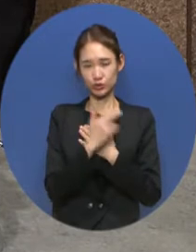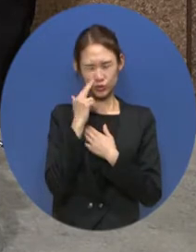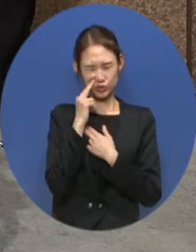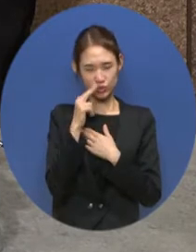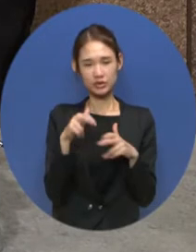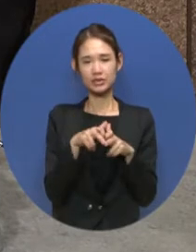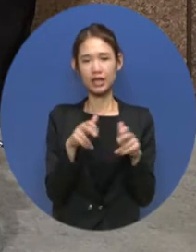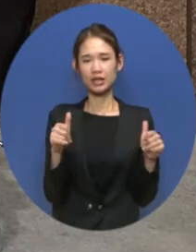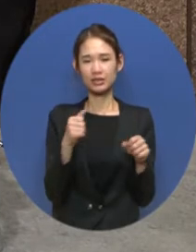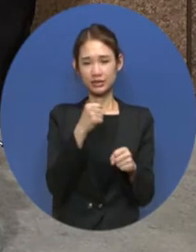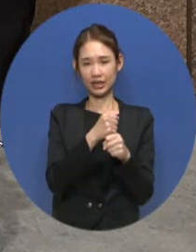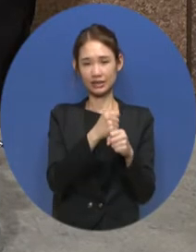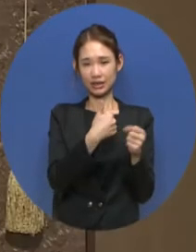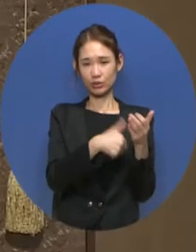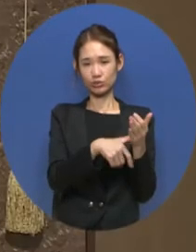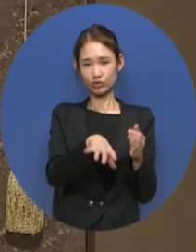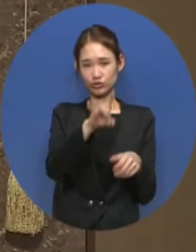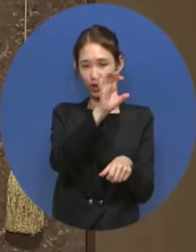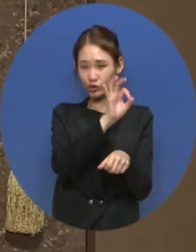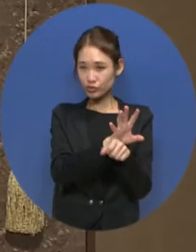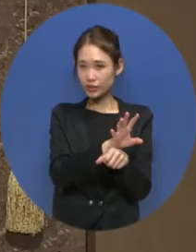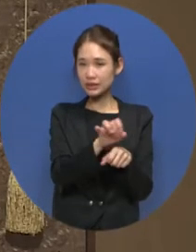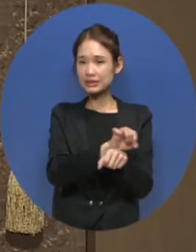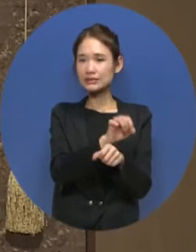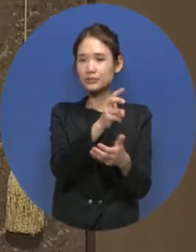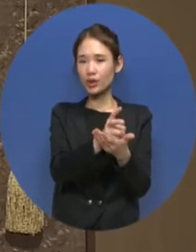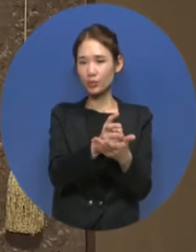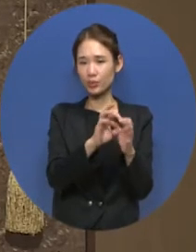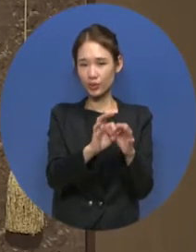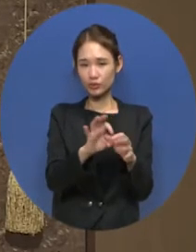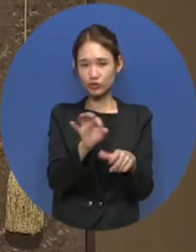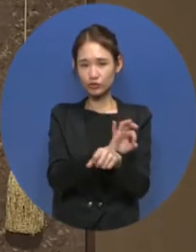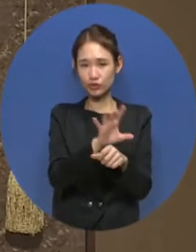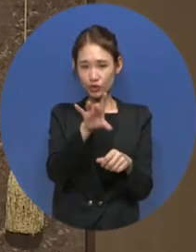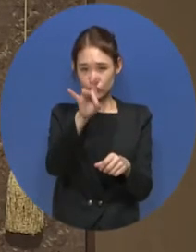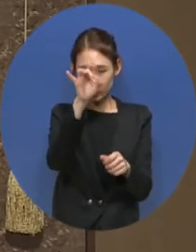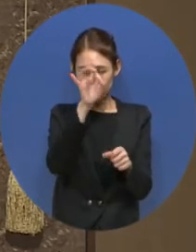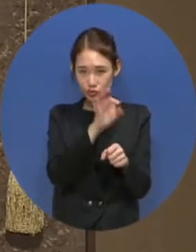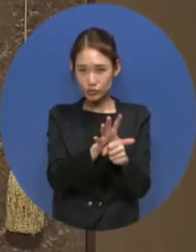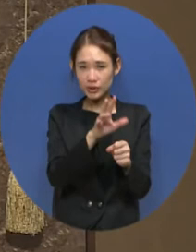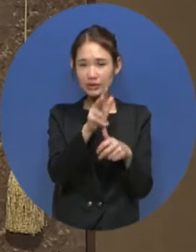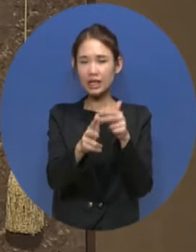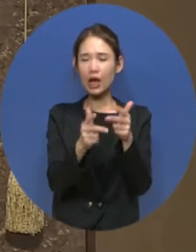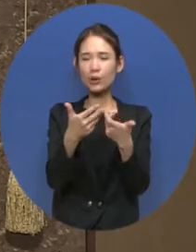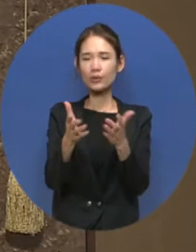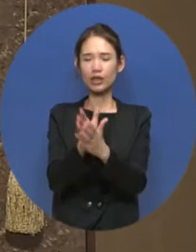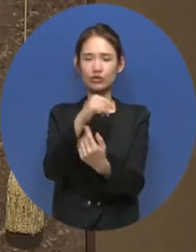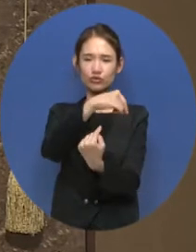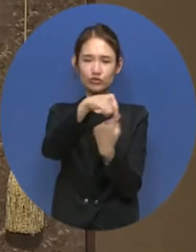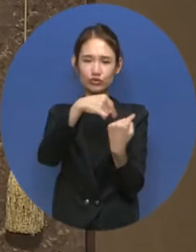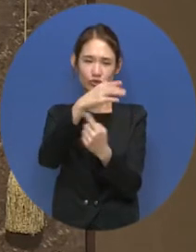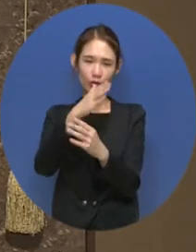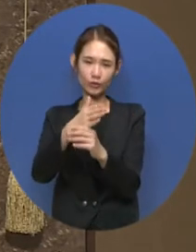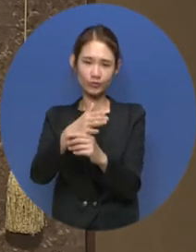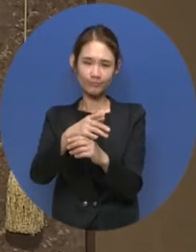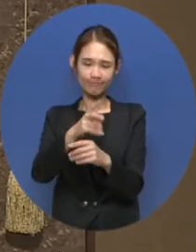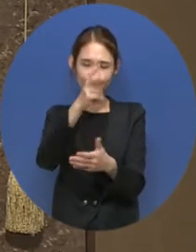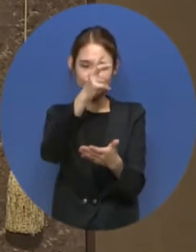중증장애인 생산품 우선구매 특별법에 의해서 우리 협회가 우선구매 사업단을 운영을 하고 있는데요.